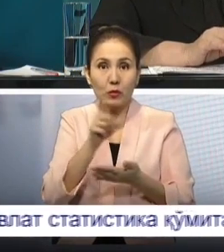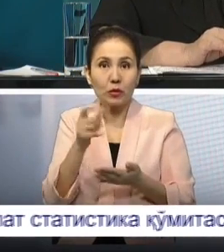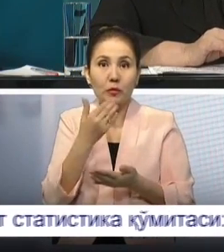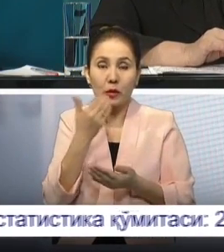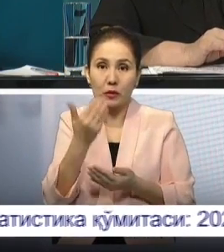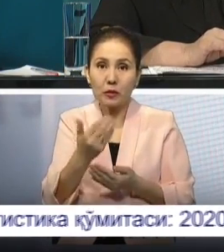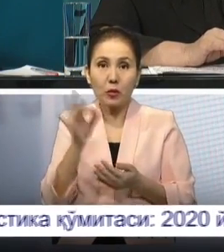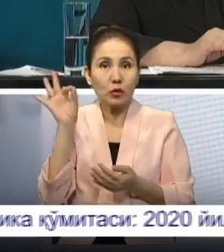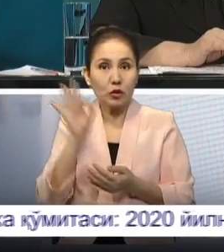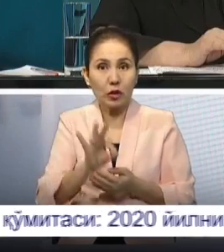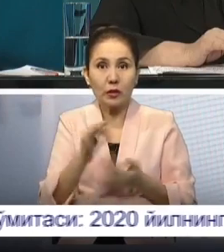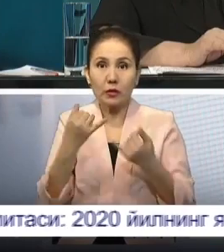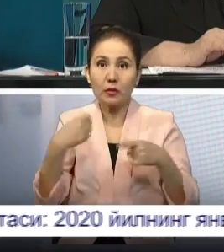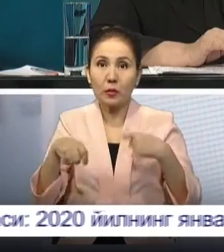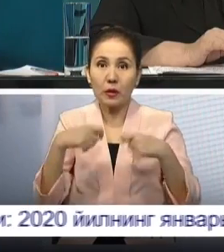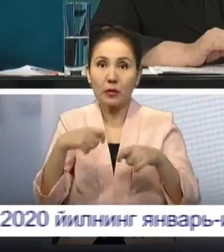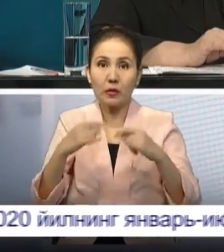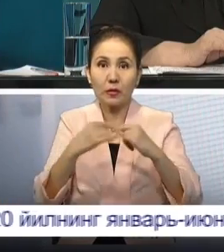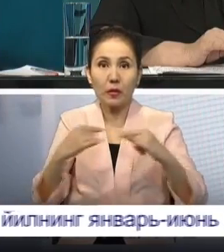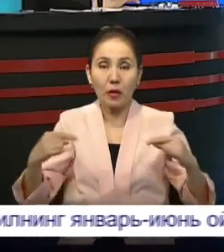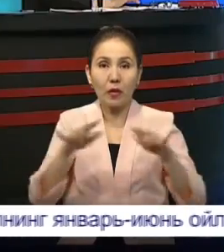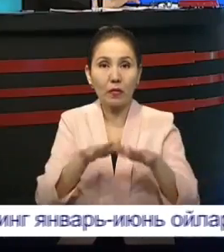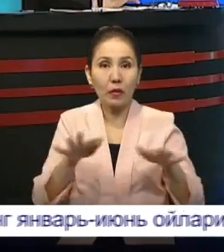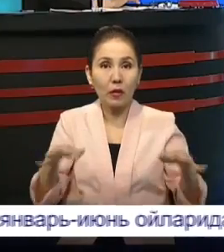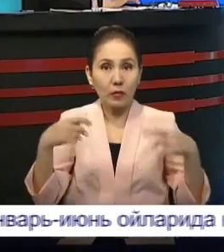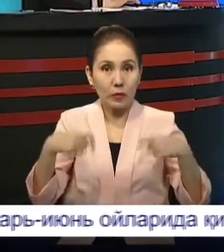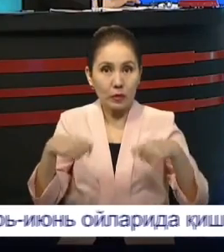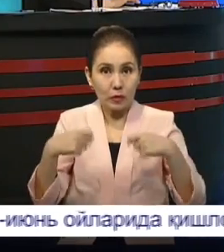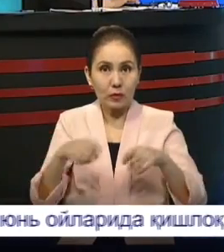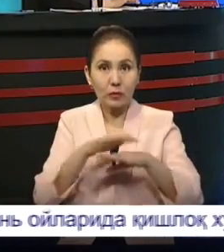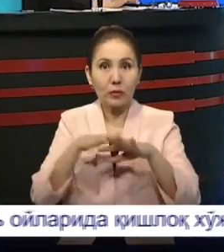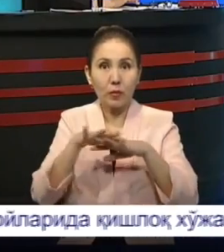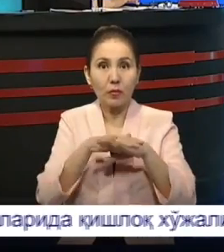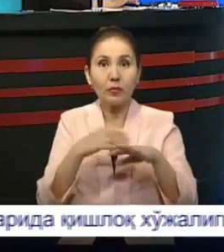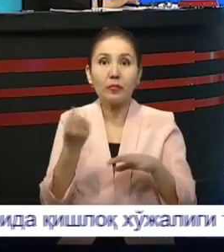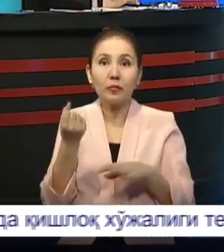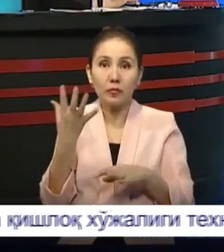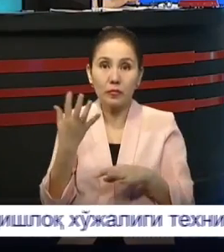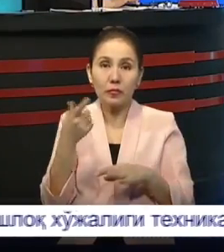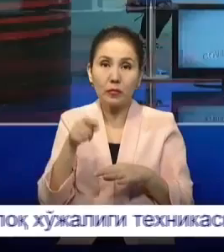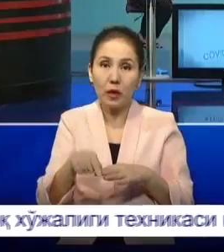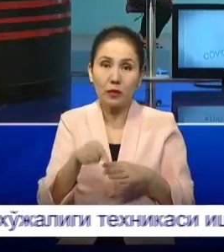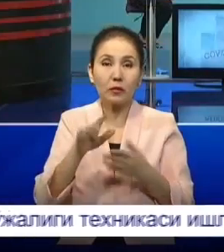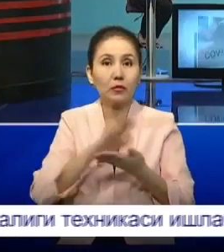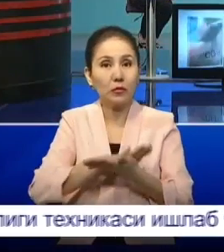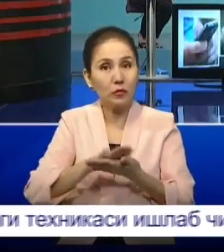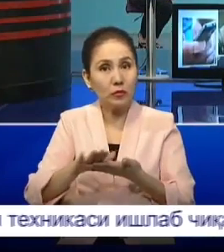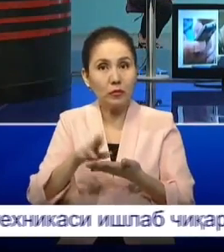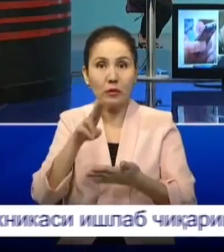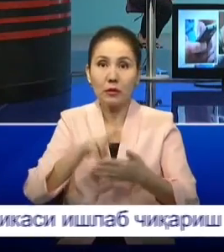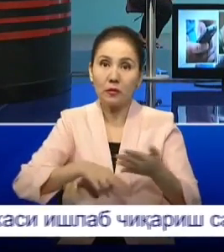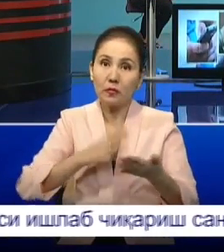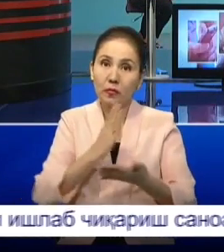спрашивают. Очень часто сейчас продаются на лотках, вот на улице, не в аптеках маски. Насколько они сертифицированы ли они, можно ли